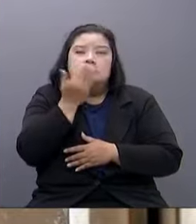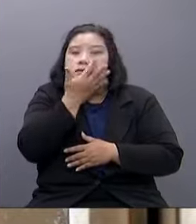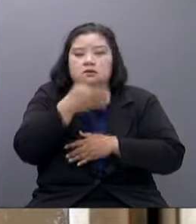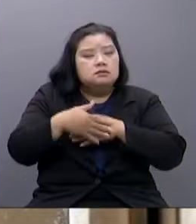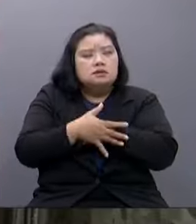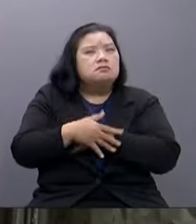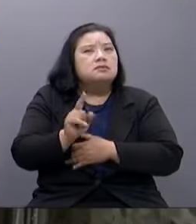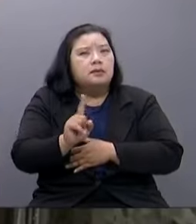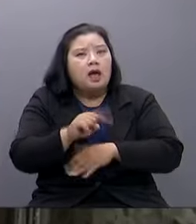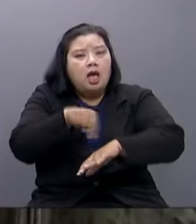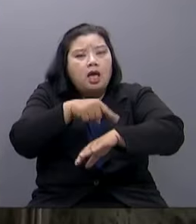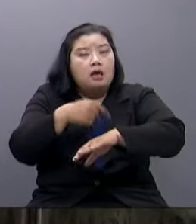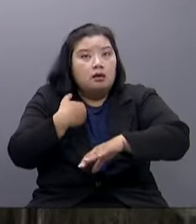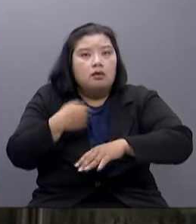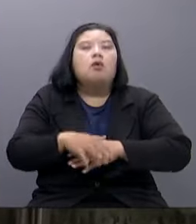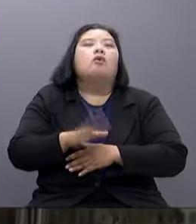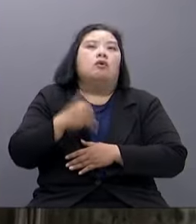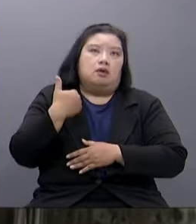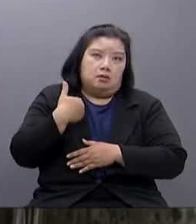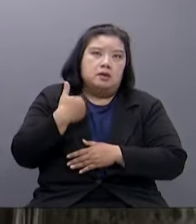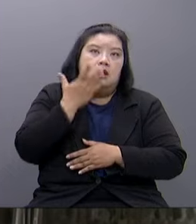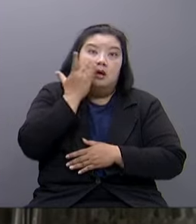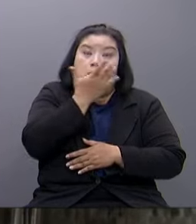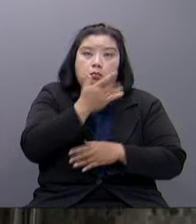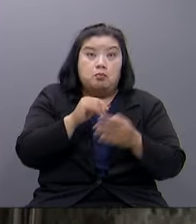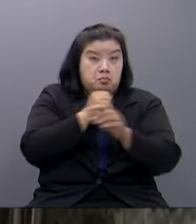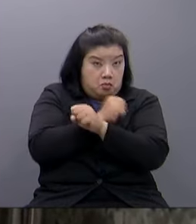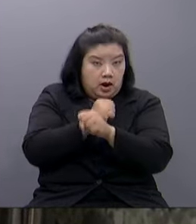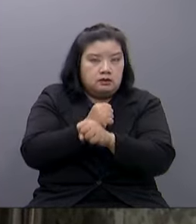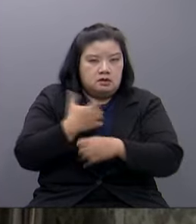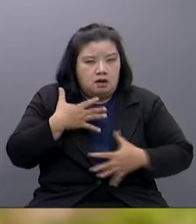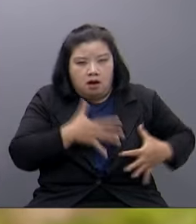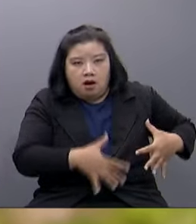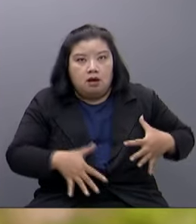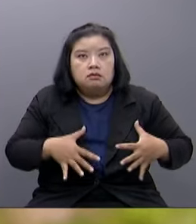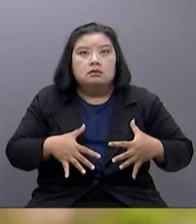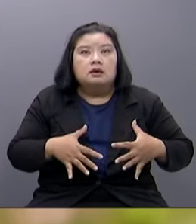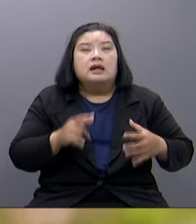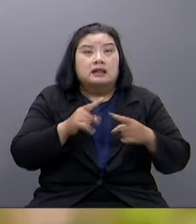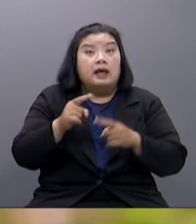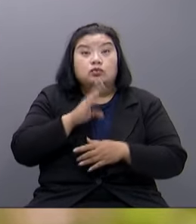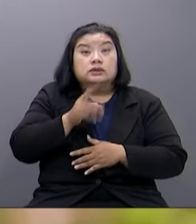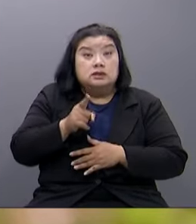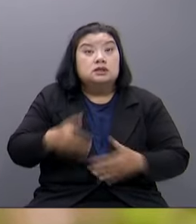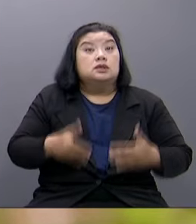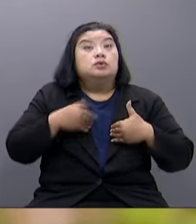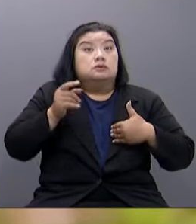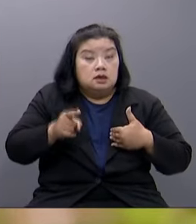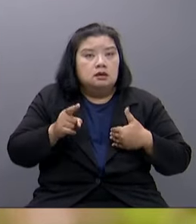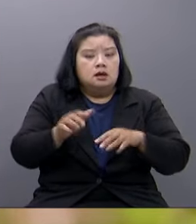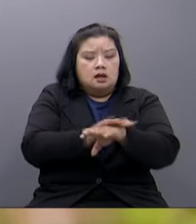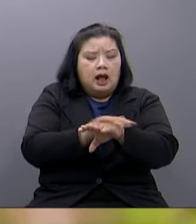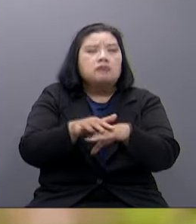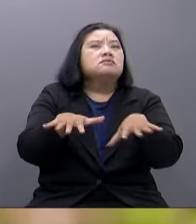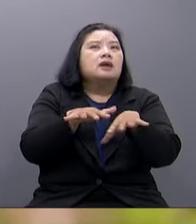นงานมีใจเขาทากลแดดแต่ทางตัวเพรฉนั้กเราไมไดทคกได Bayern ทั้ตัอยแล้คำอย